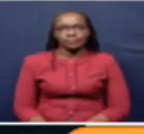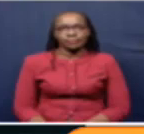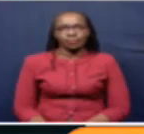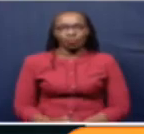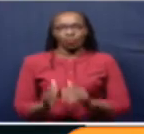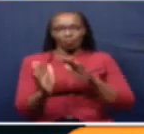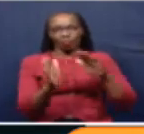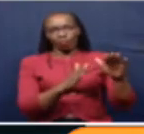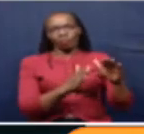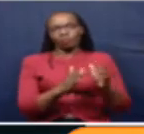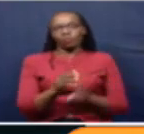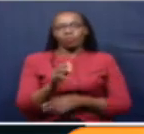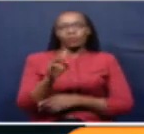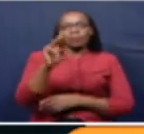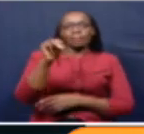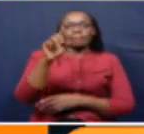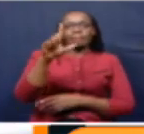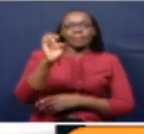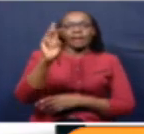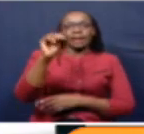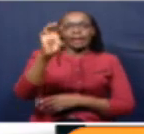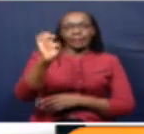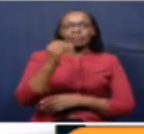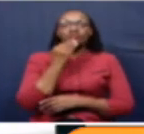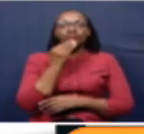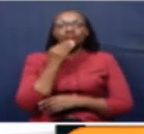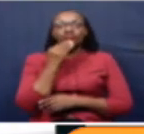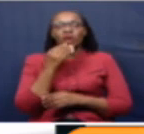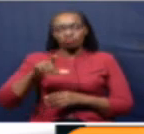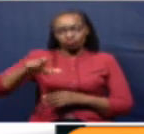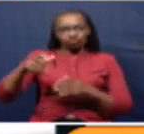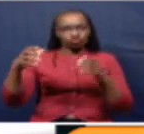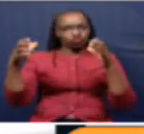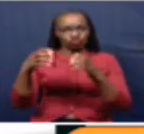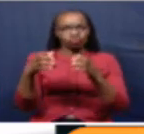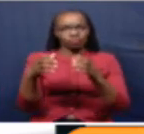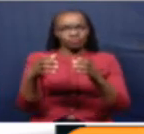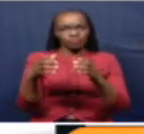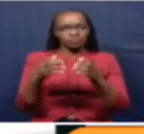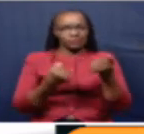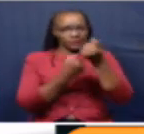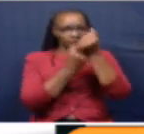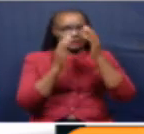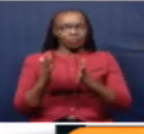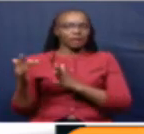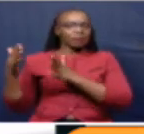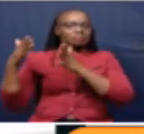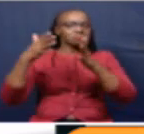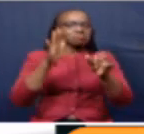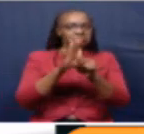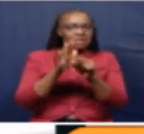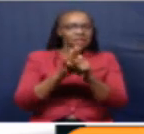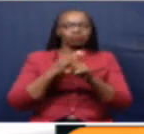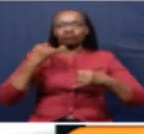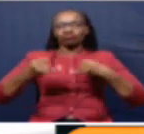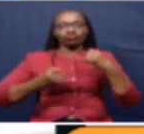Mashabiki wa Mulembe FM wale redio ambayo inamilikiwa na kampuni ya Royal Media Services walijumuika kwa wingi na furaha katika tamasha ya Mulembe